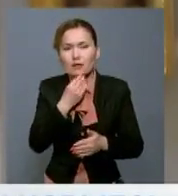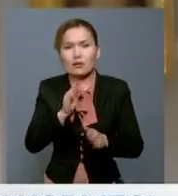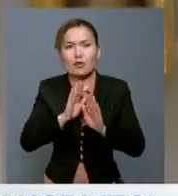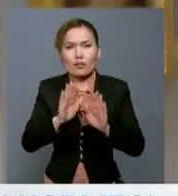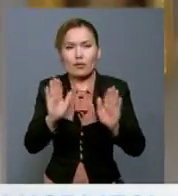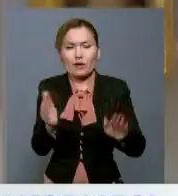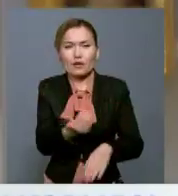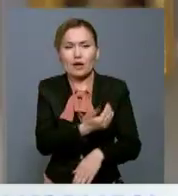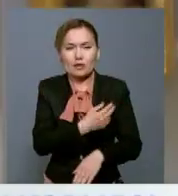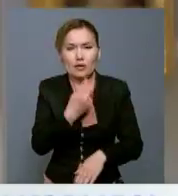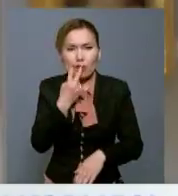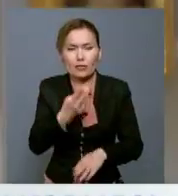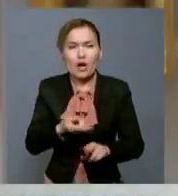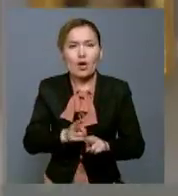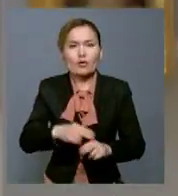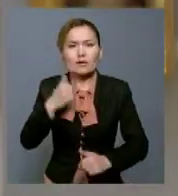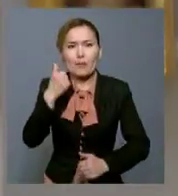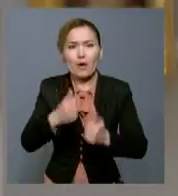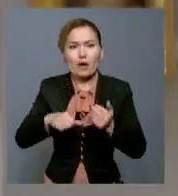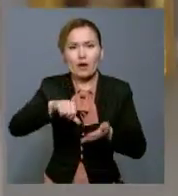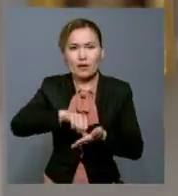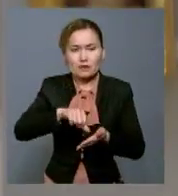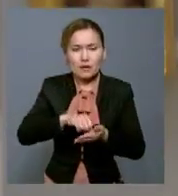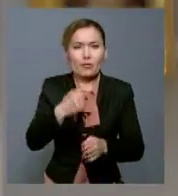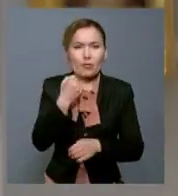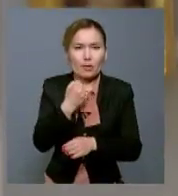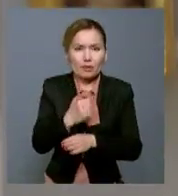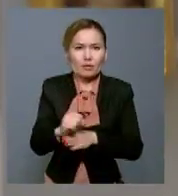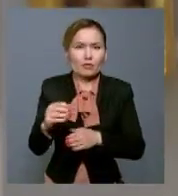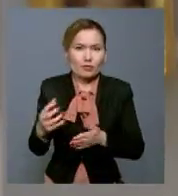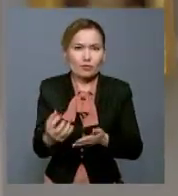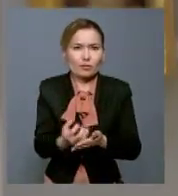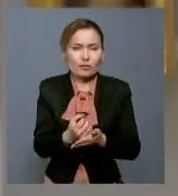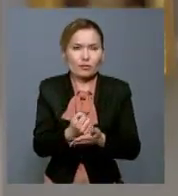мүмкіндік. Олар байқауға қатысып, үздік туындылар әлем мұражайларында сақталады.